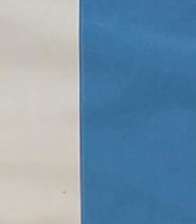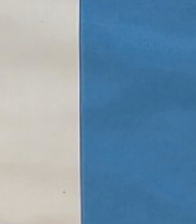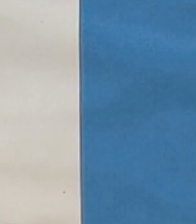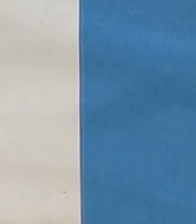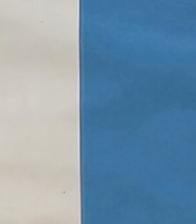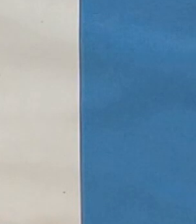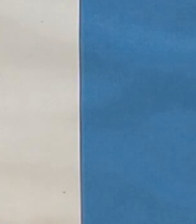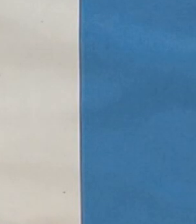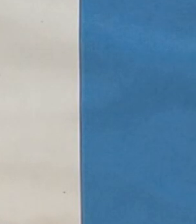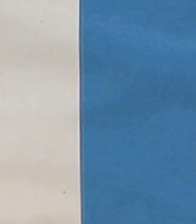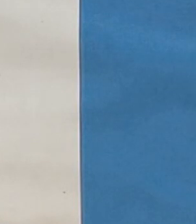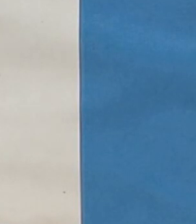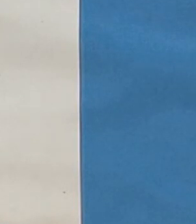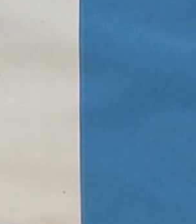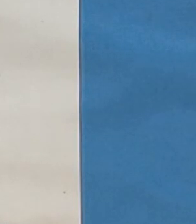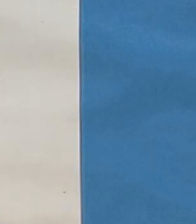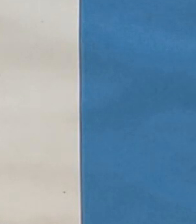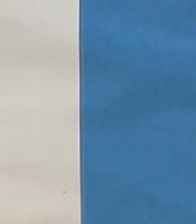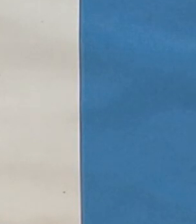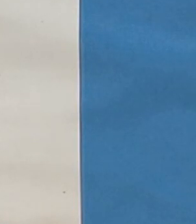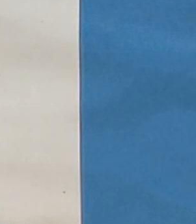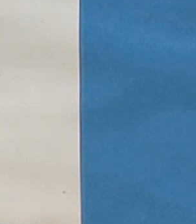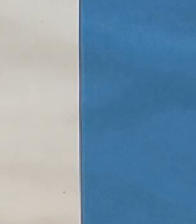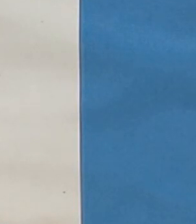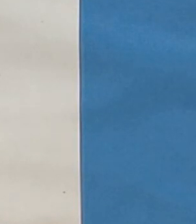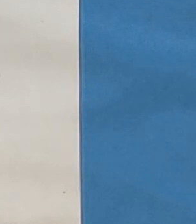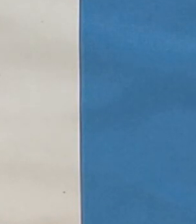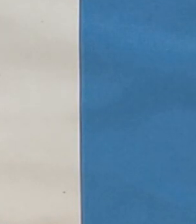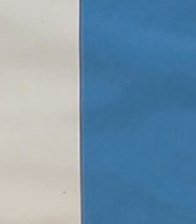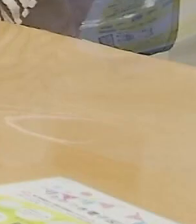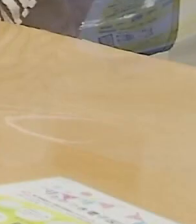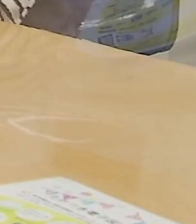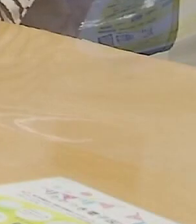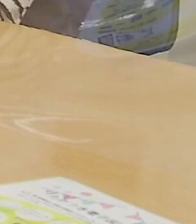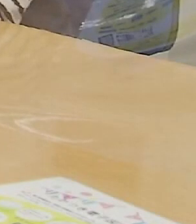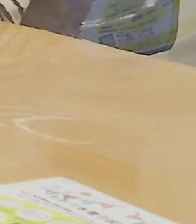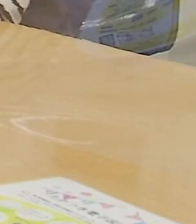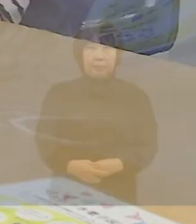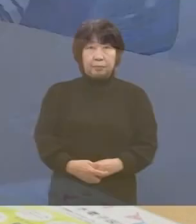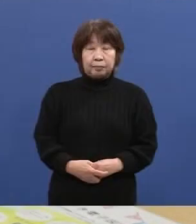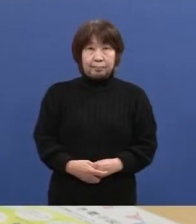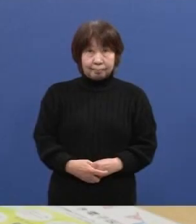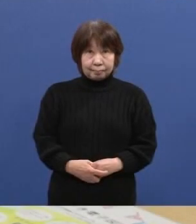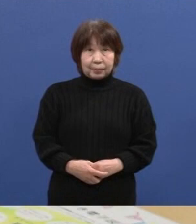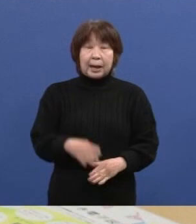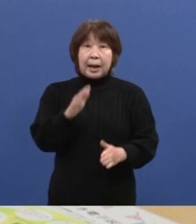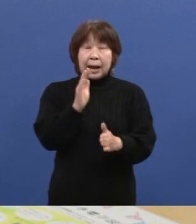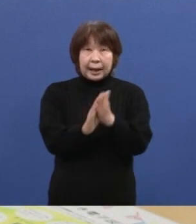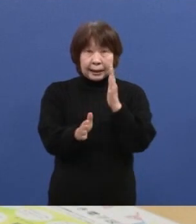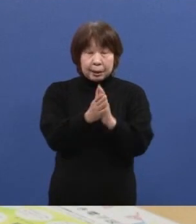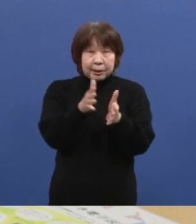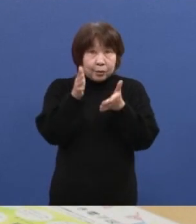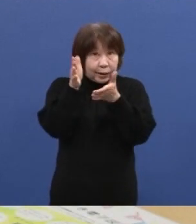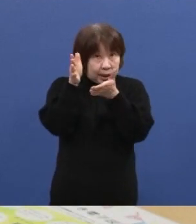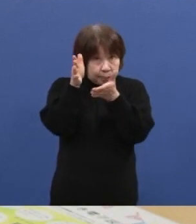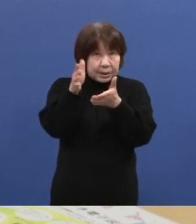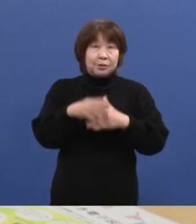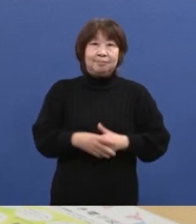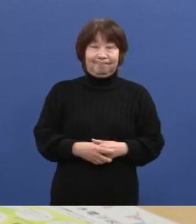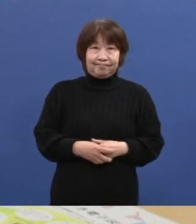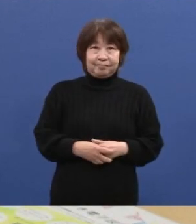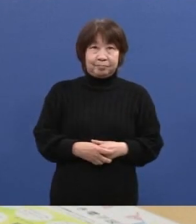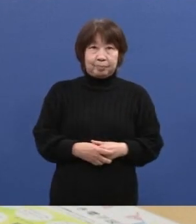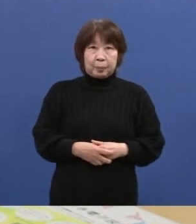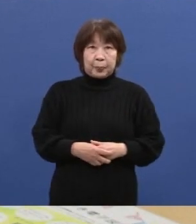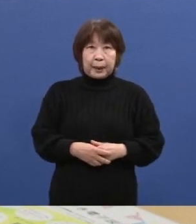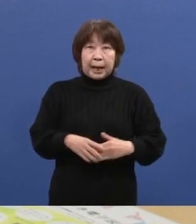では 改めてお伺いしたいんですけども、